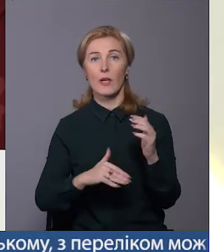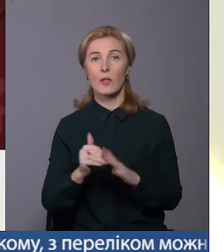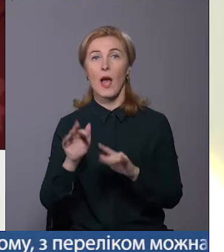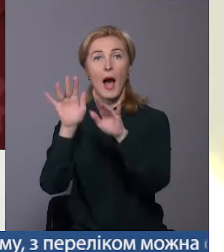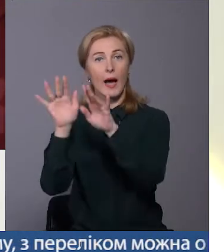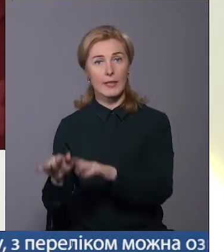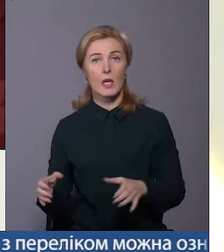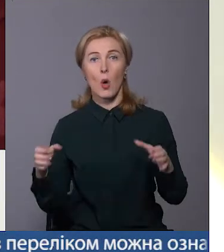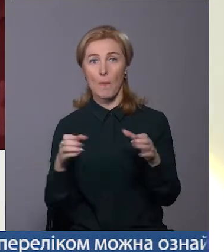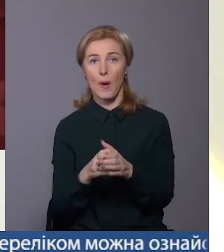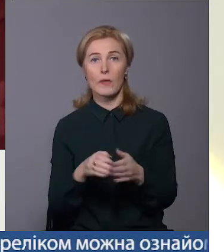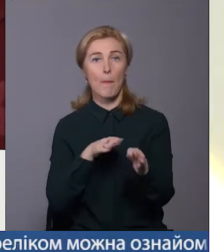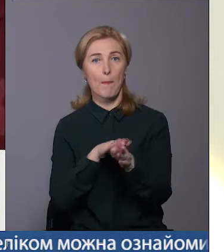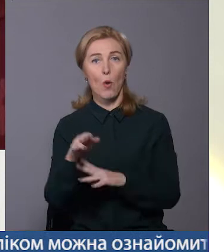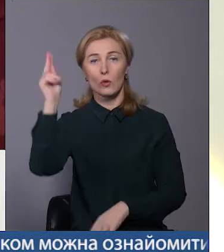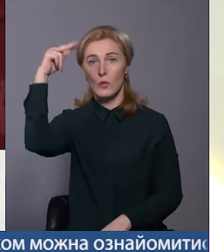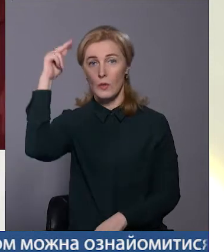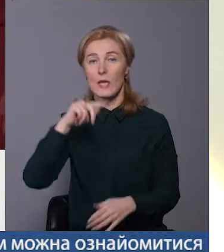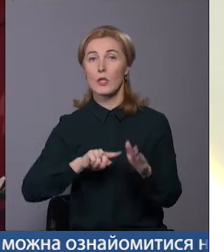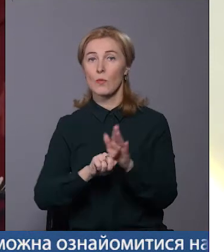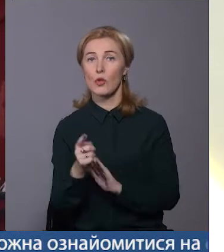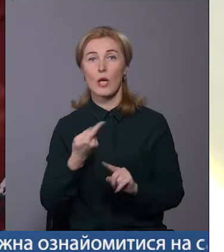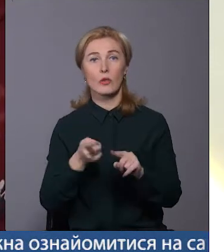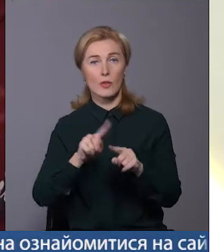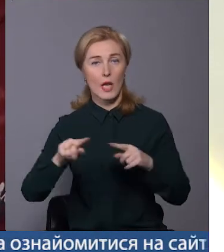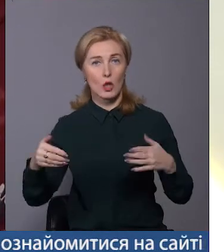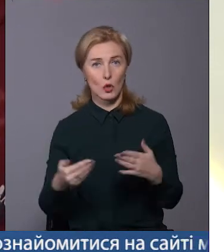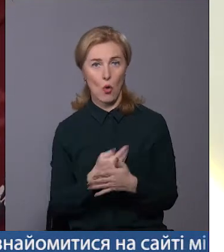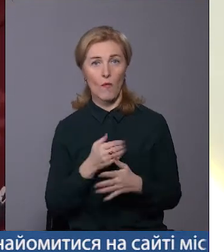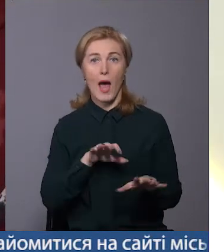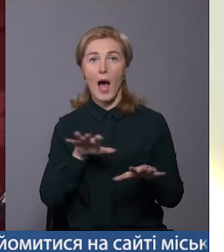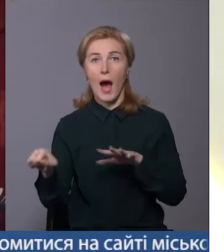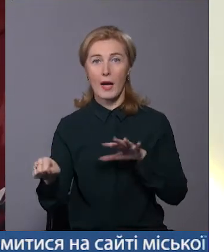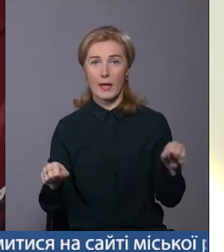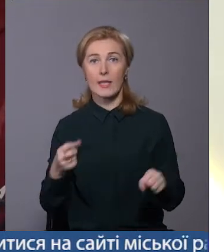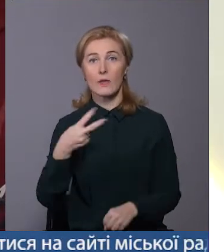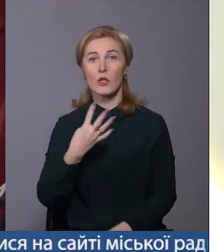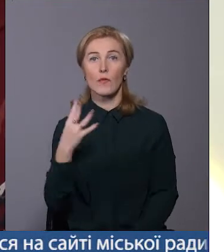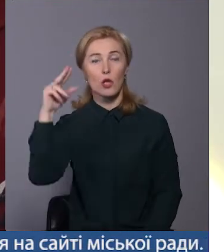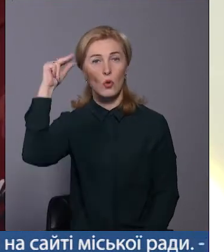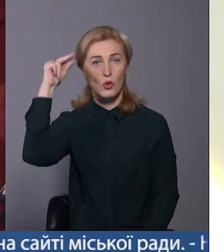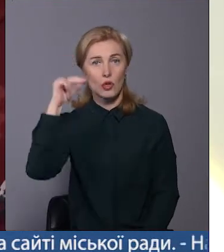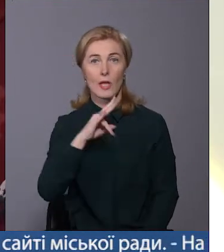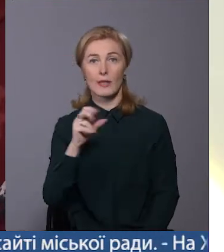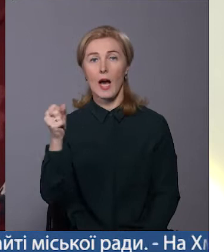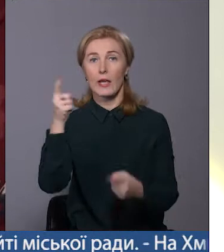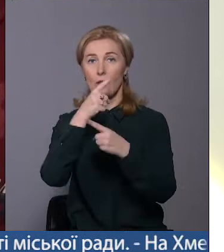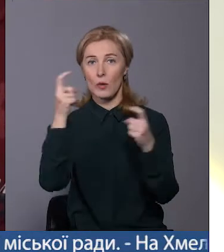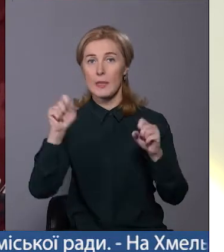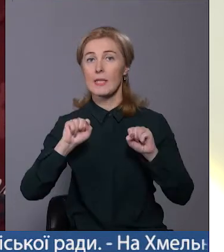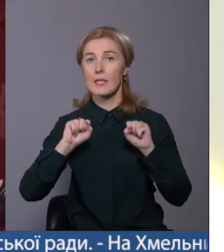які повністю перепрофілювалися з початком цієї нової агресії Росії 24 числа на інформаційний